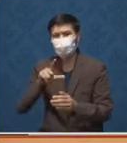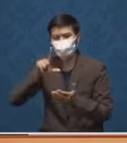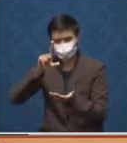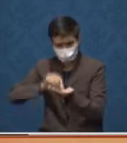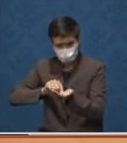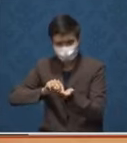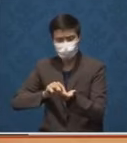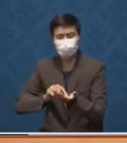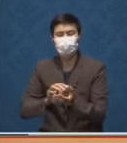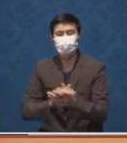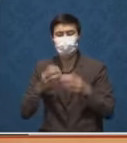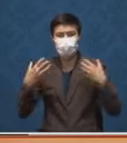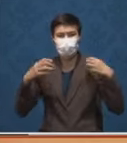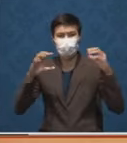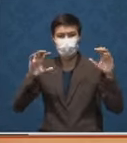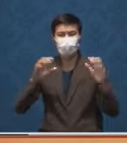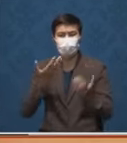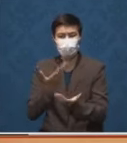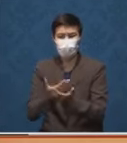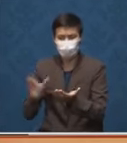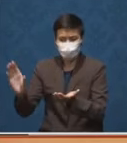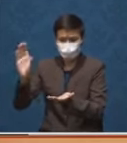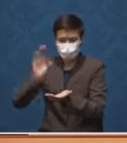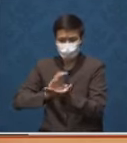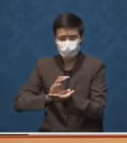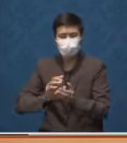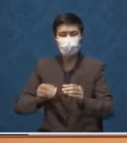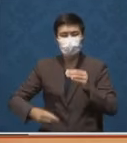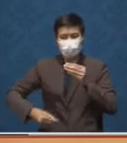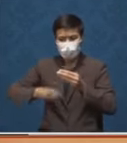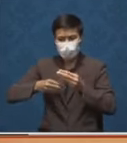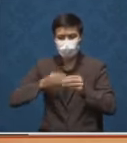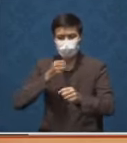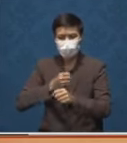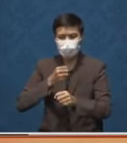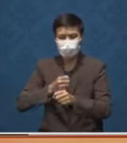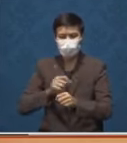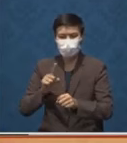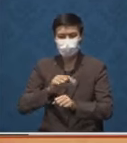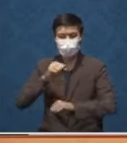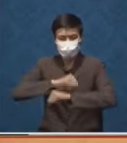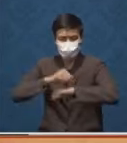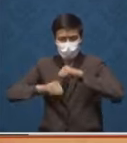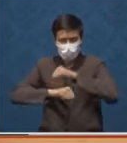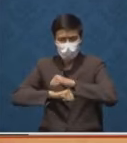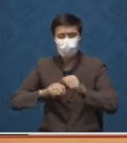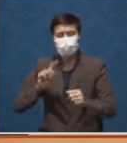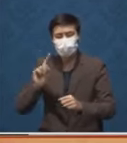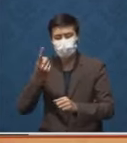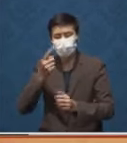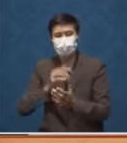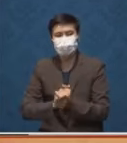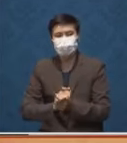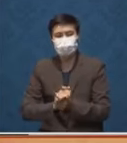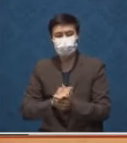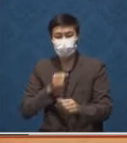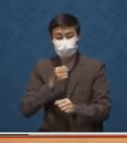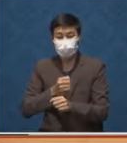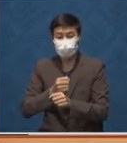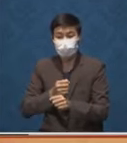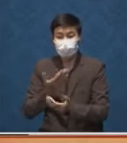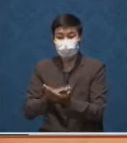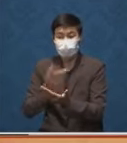มทบทุนเร็วขึ้นเพื่อช่วยออกค่าก่อสร้างแทนที่จะไปออกเงินตอนหลังจากที่ก่อสร้างเสร็จแล้